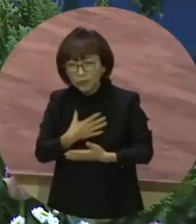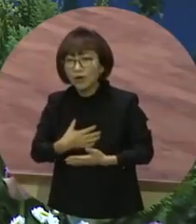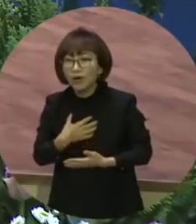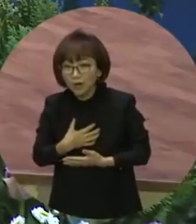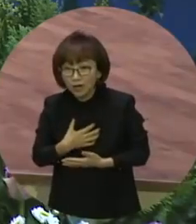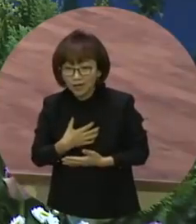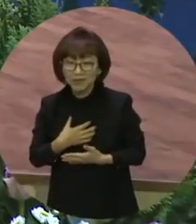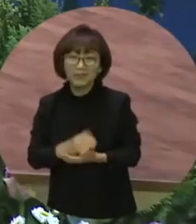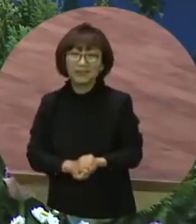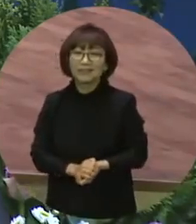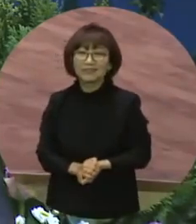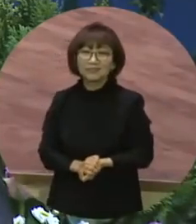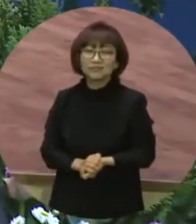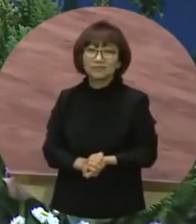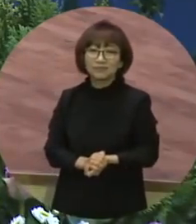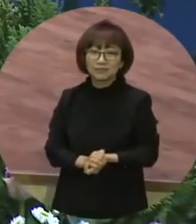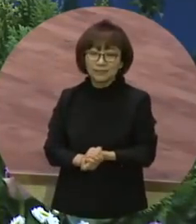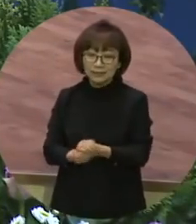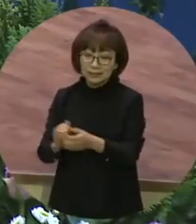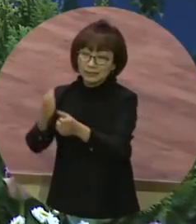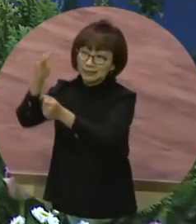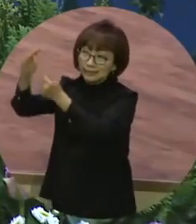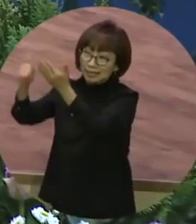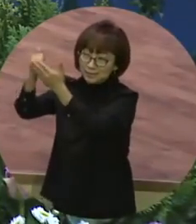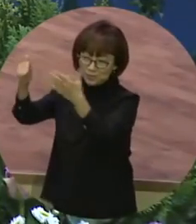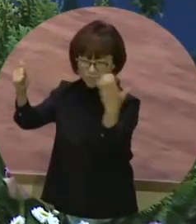하나님께 전적으로 맡기지 못하는 삶,